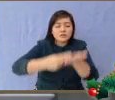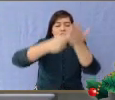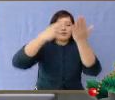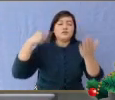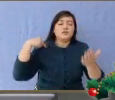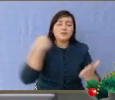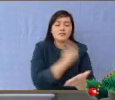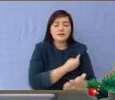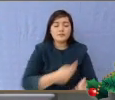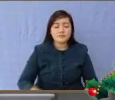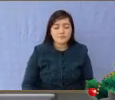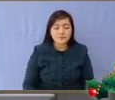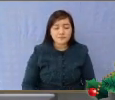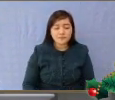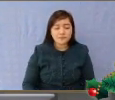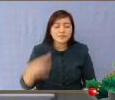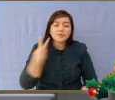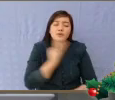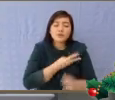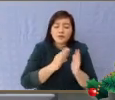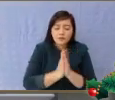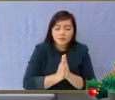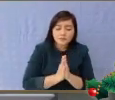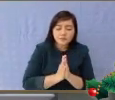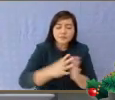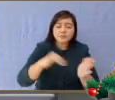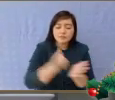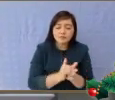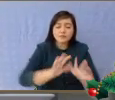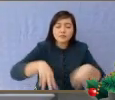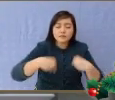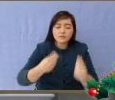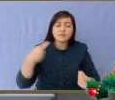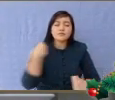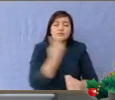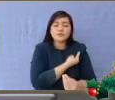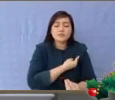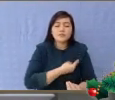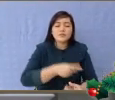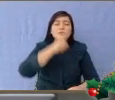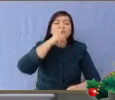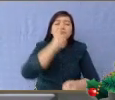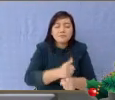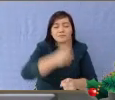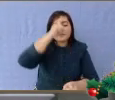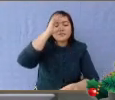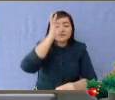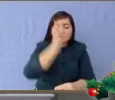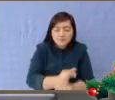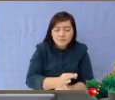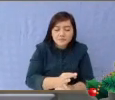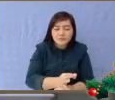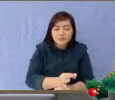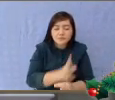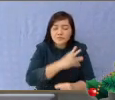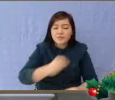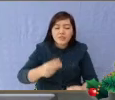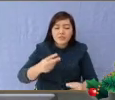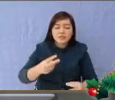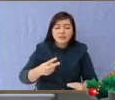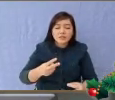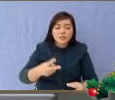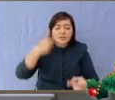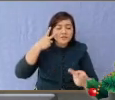inyo. Dalangin ko po sa inyo, Panginoon, na bigyan nyo po kami ng tamang pananampalataya, tamang pananaw sa buhay.